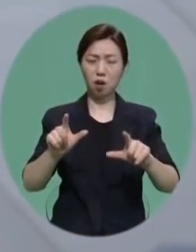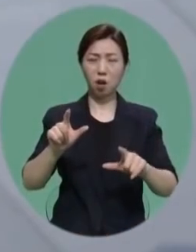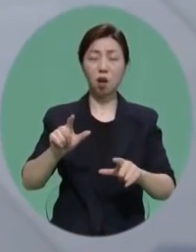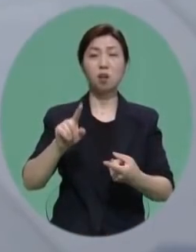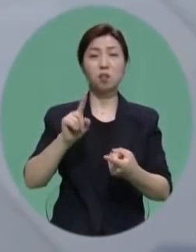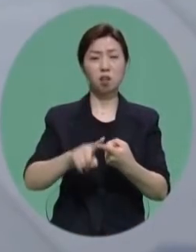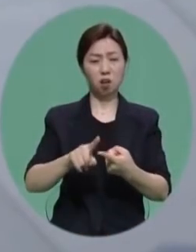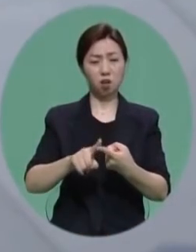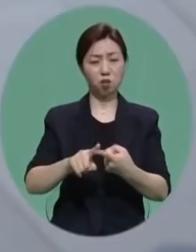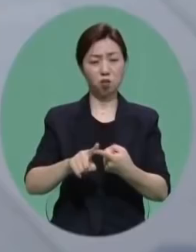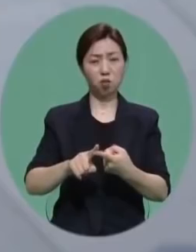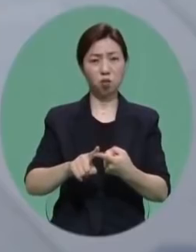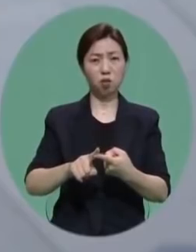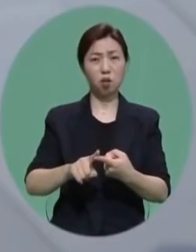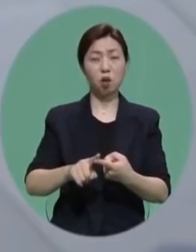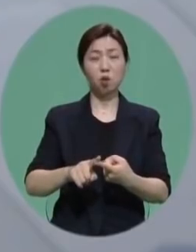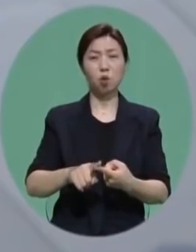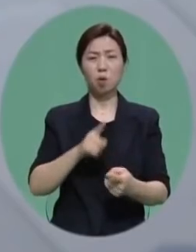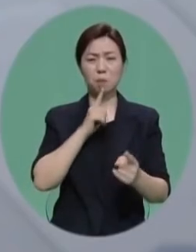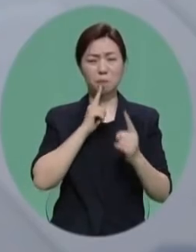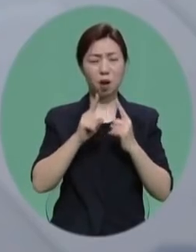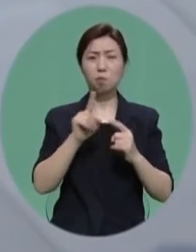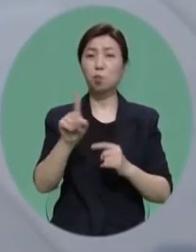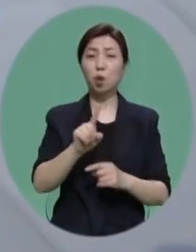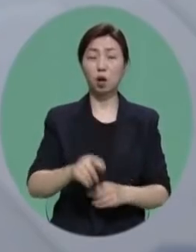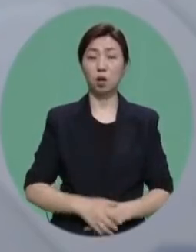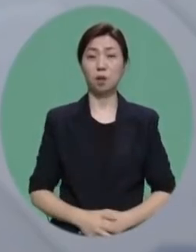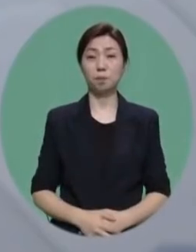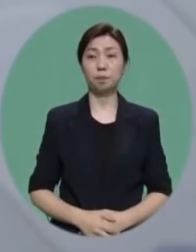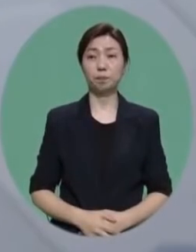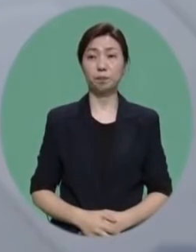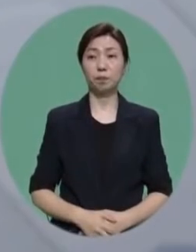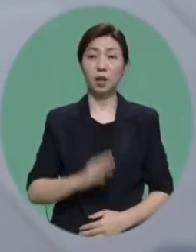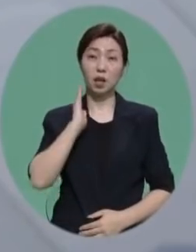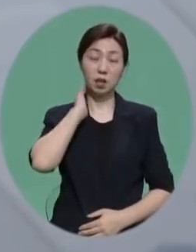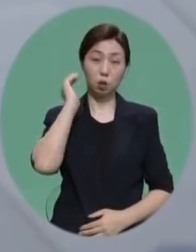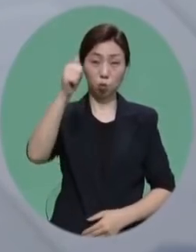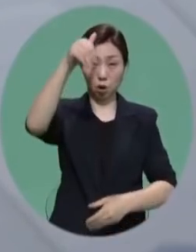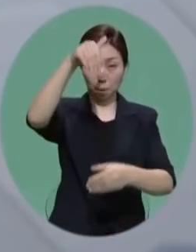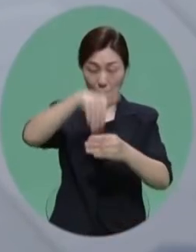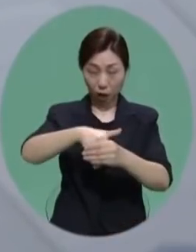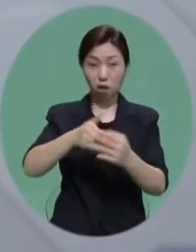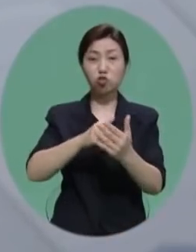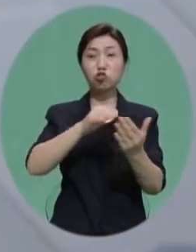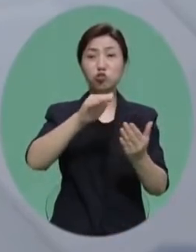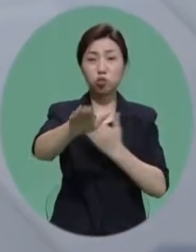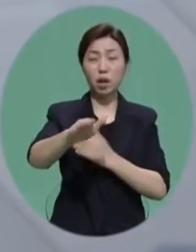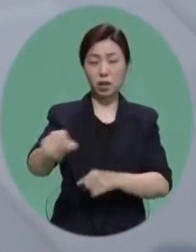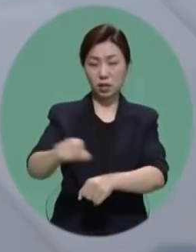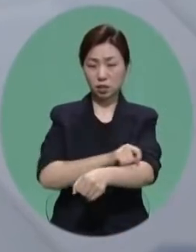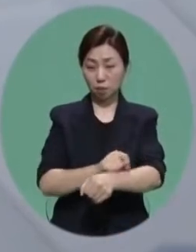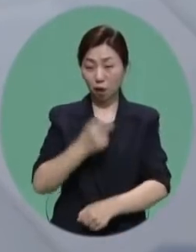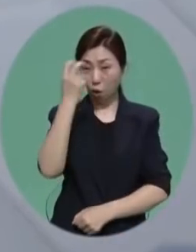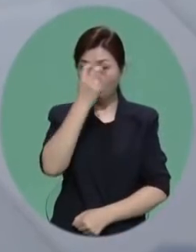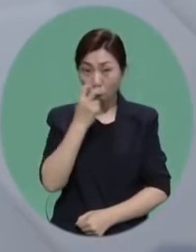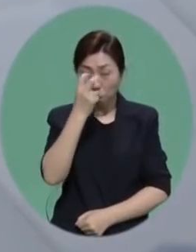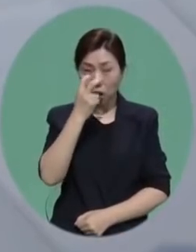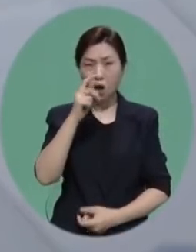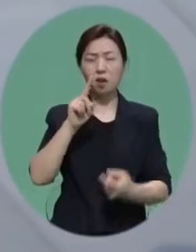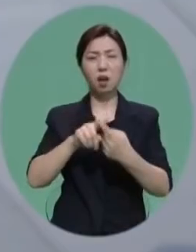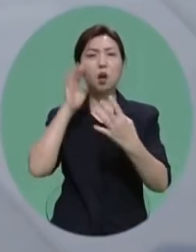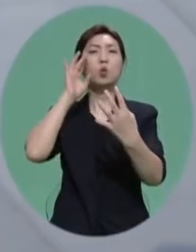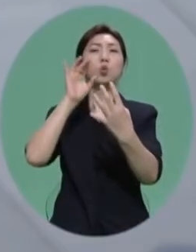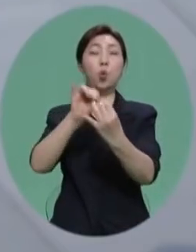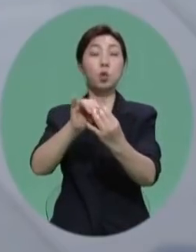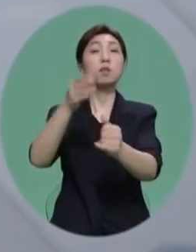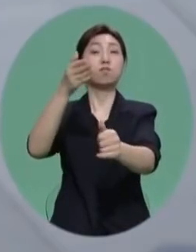그래서 하나 제안 드리겠습니다. 이거 대통령 선거가 끝나더라도 특검해가지고 반드시 특검하자는 거 동의해 주시고 두